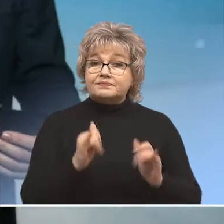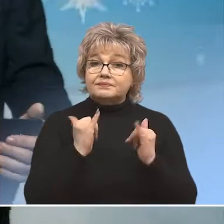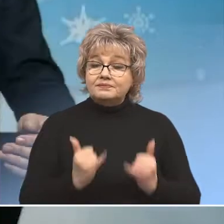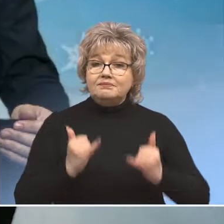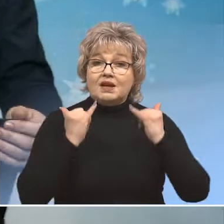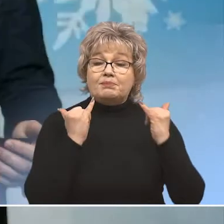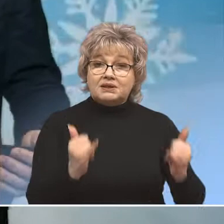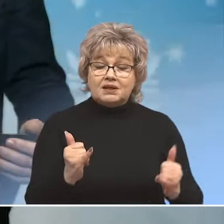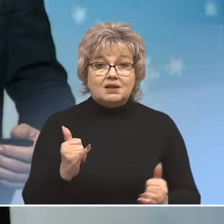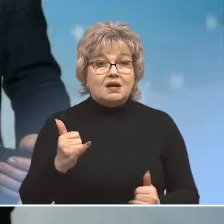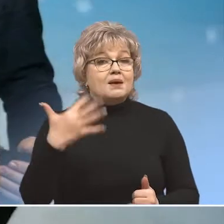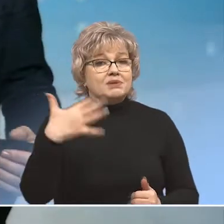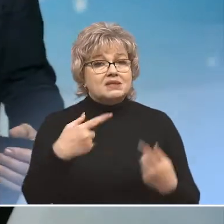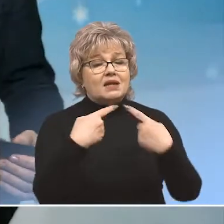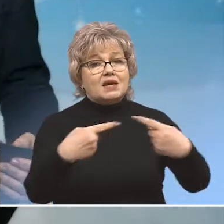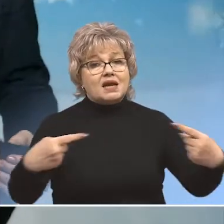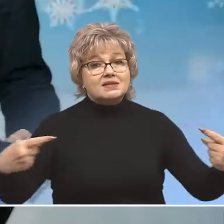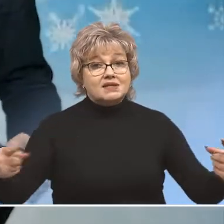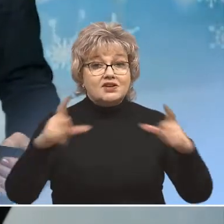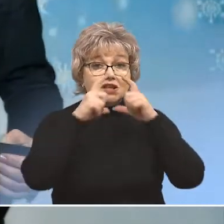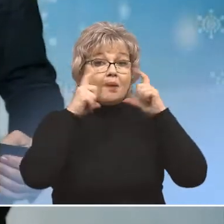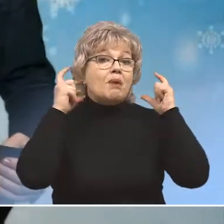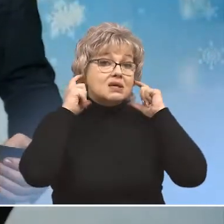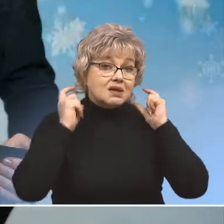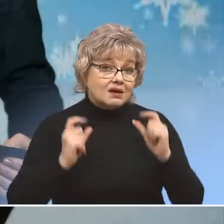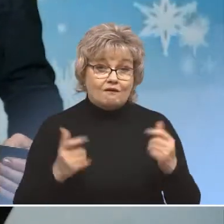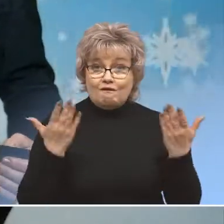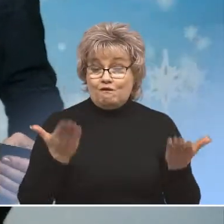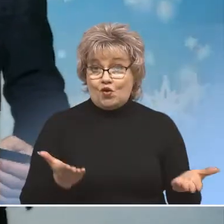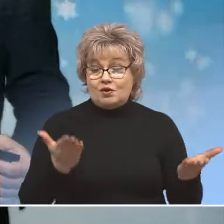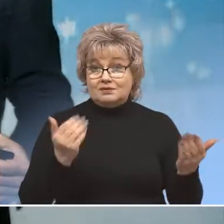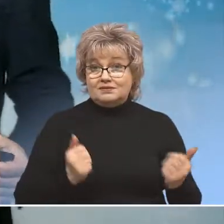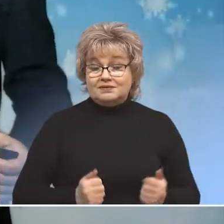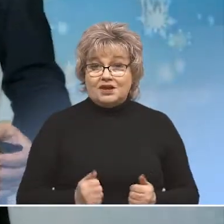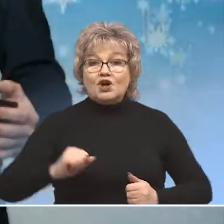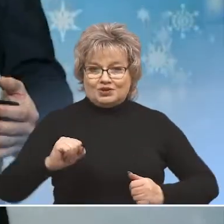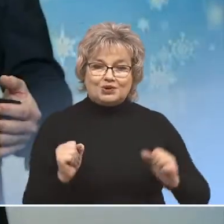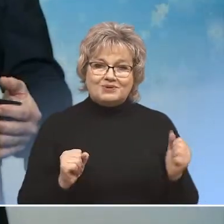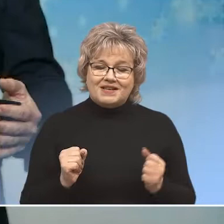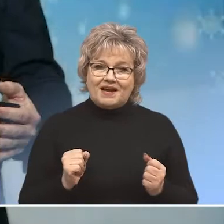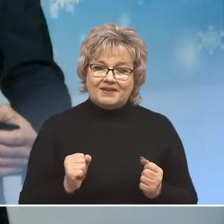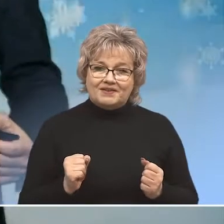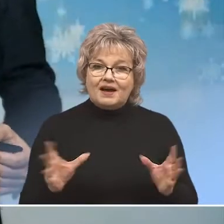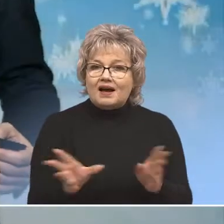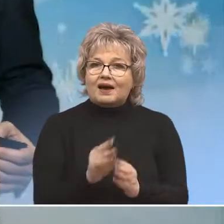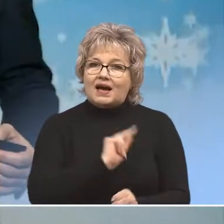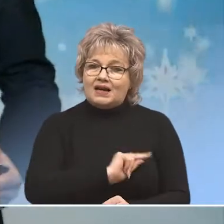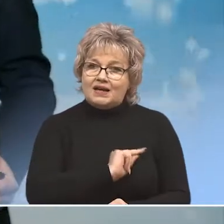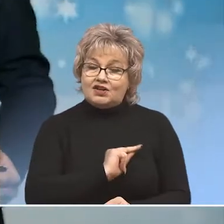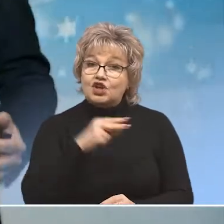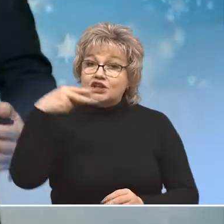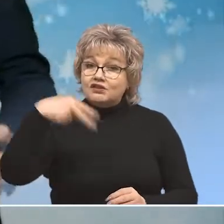И подари мне 50 разноцветных масок. О! Друзья,